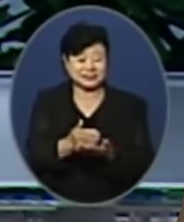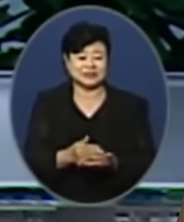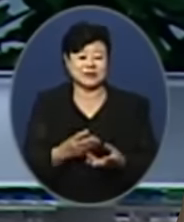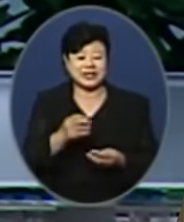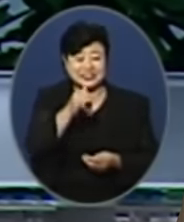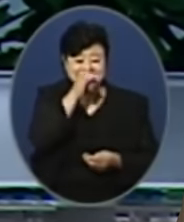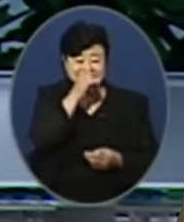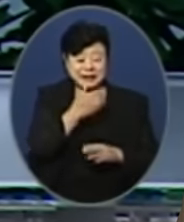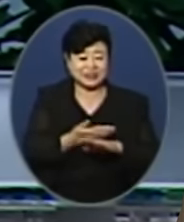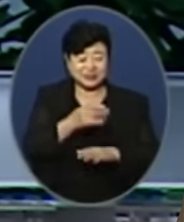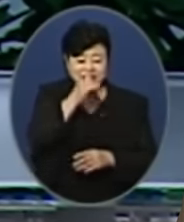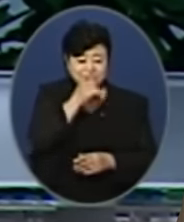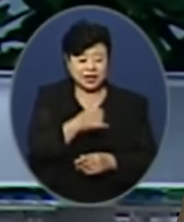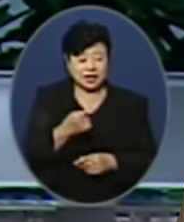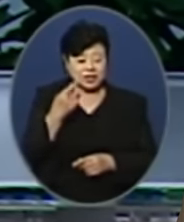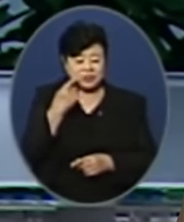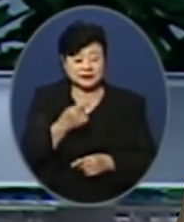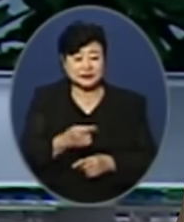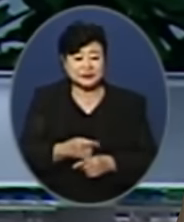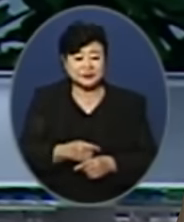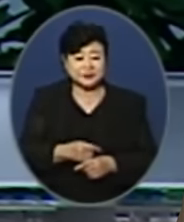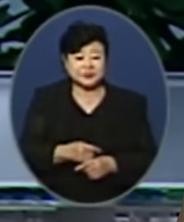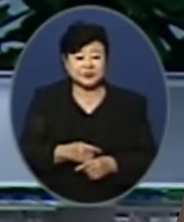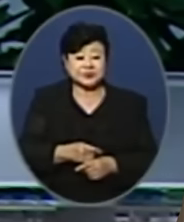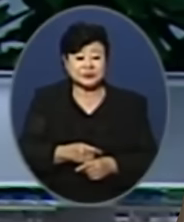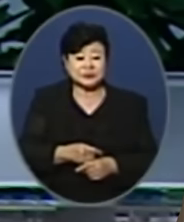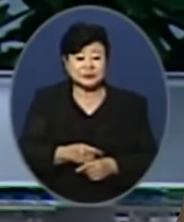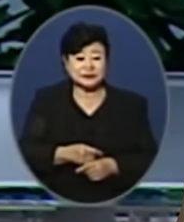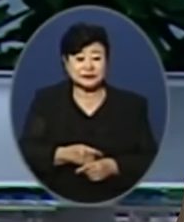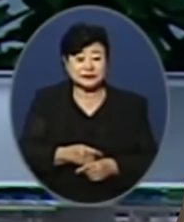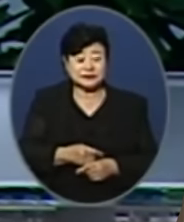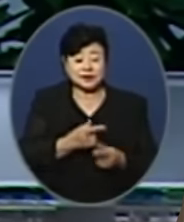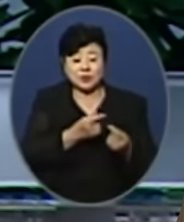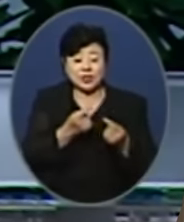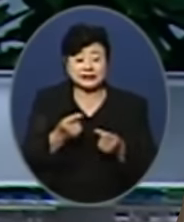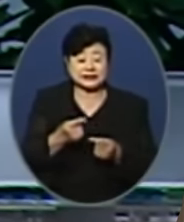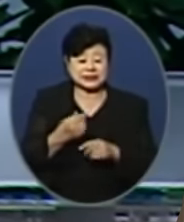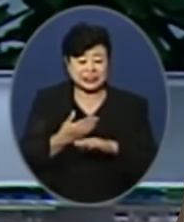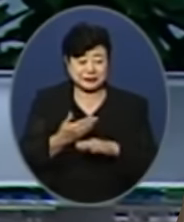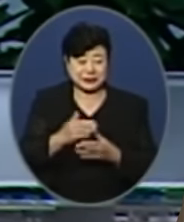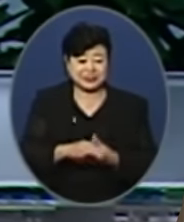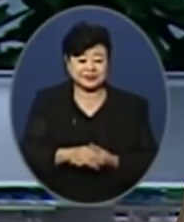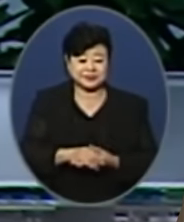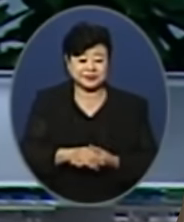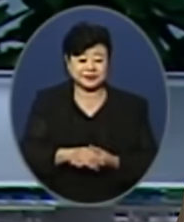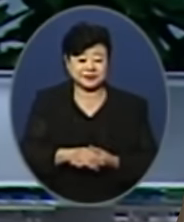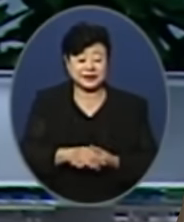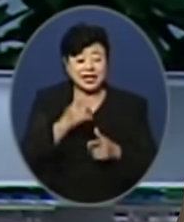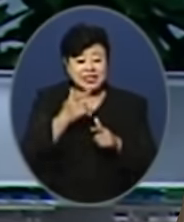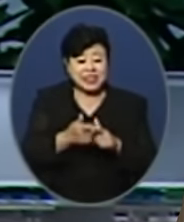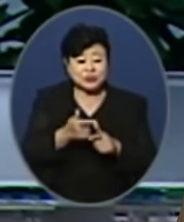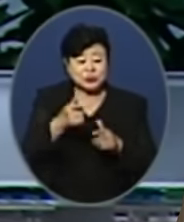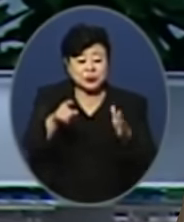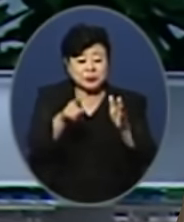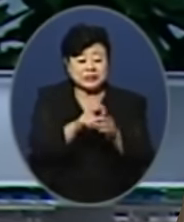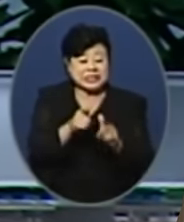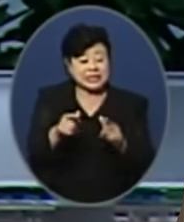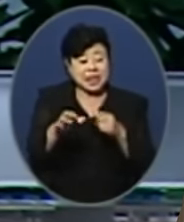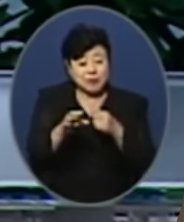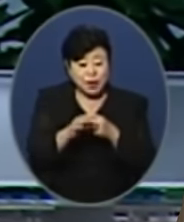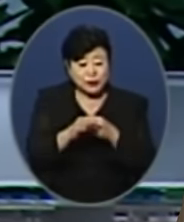점이 많지만은 구원론에 있어서 이것이 틀립니다. 예수를 믿지